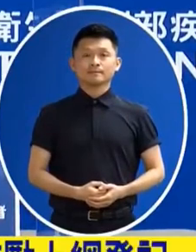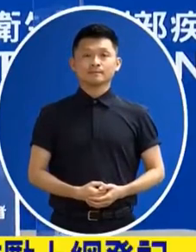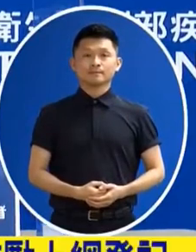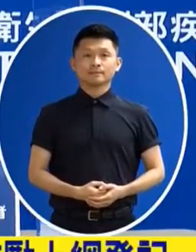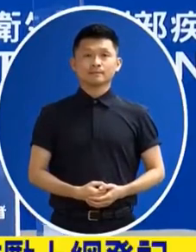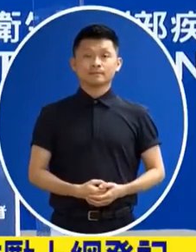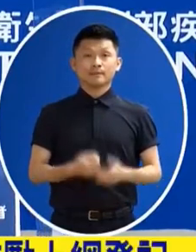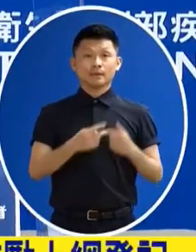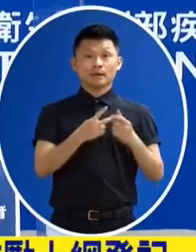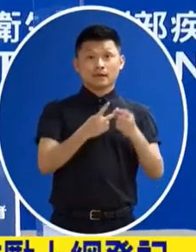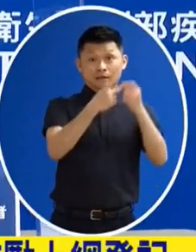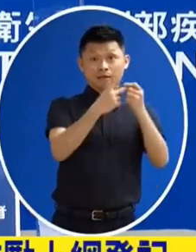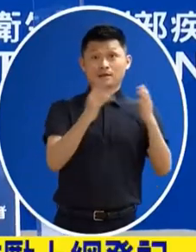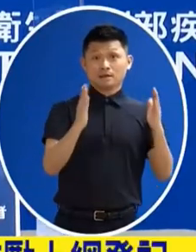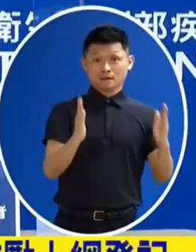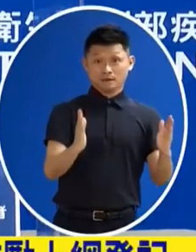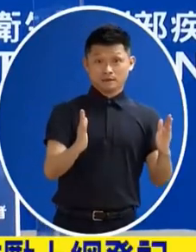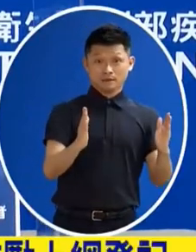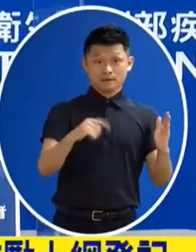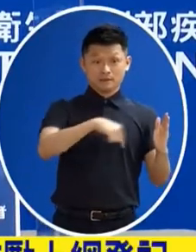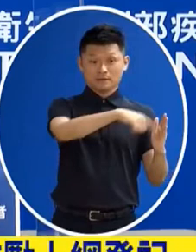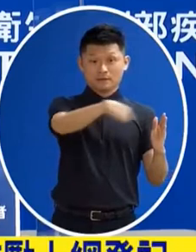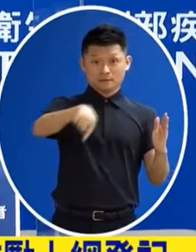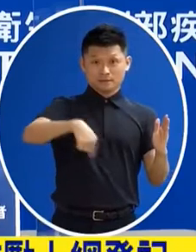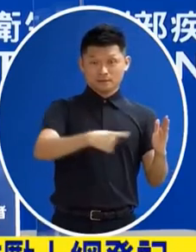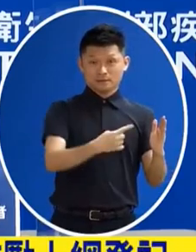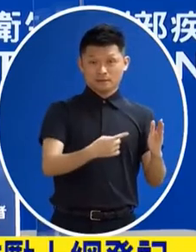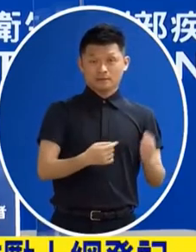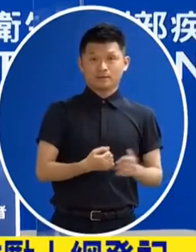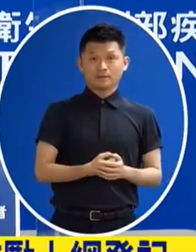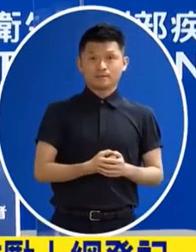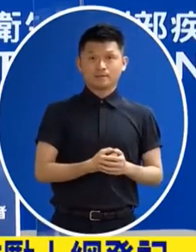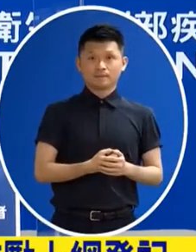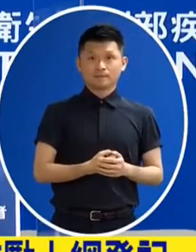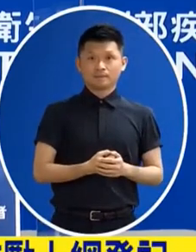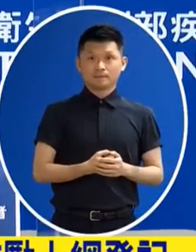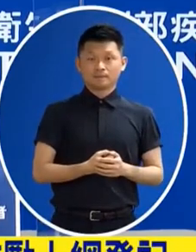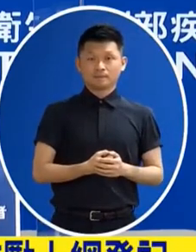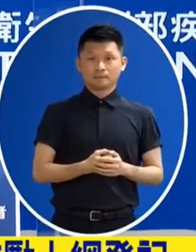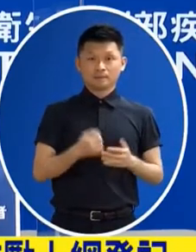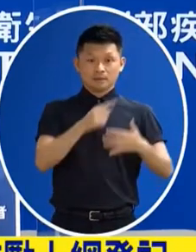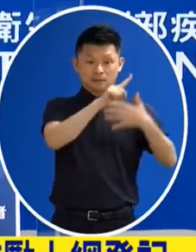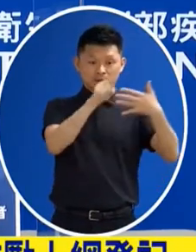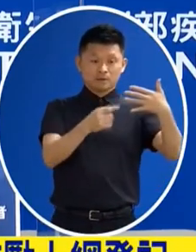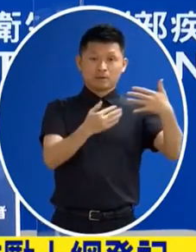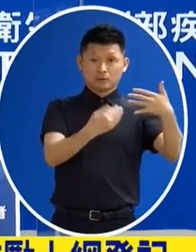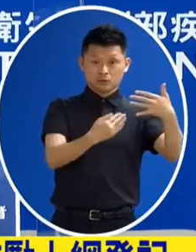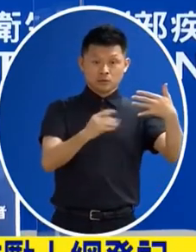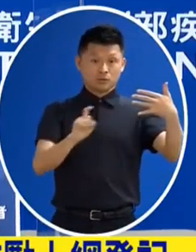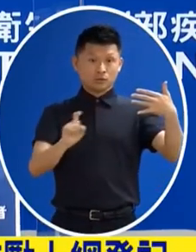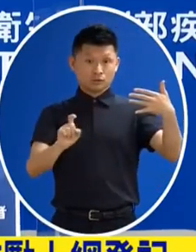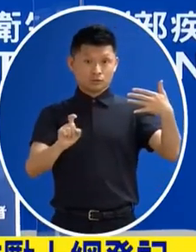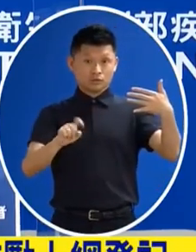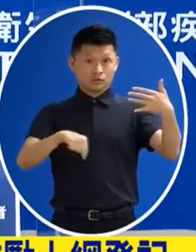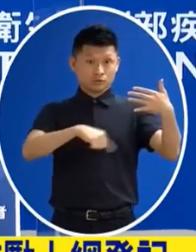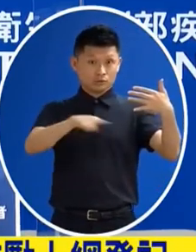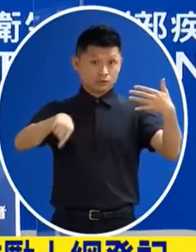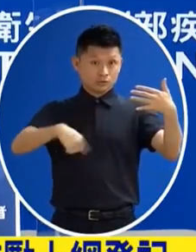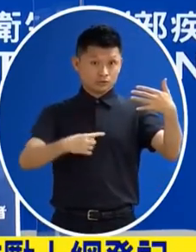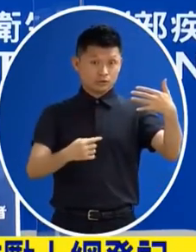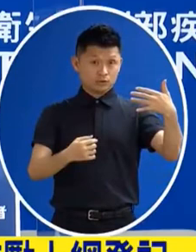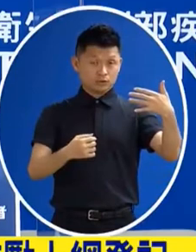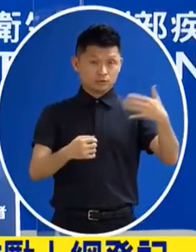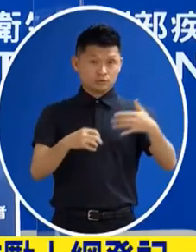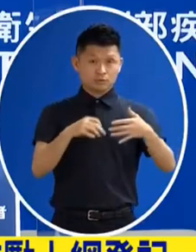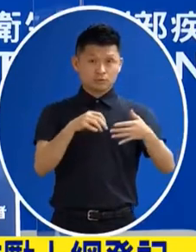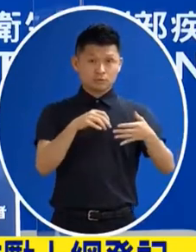好，这第二轮的哈，就我们指的应该是50岁的第九类的啊，跟第十类的哈。那